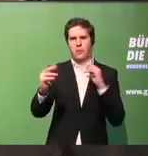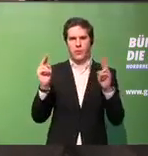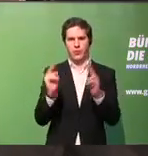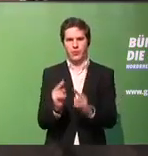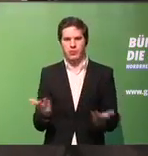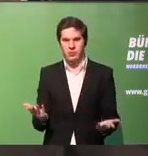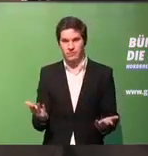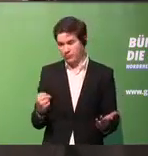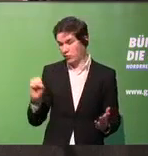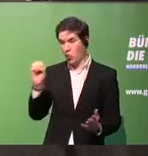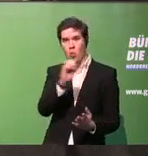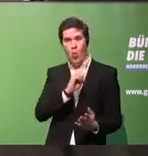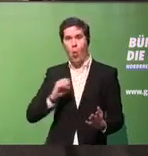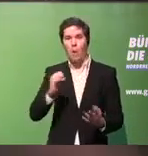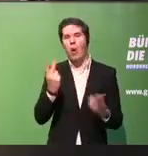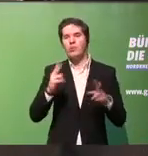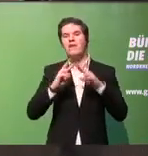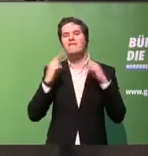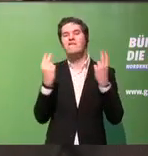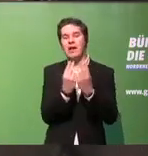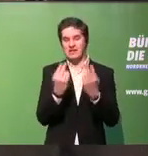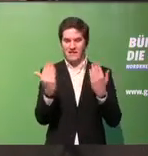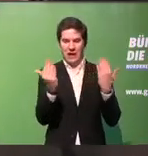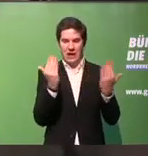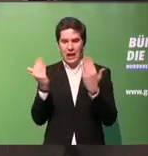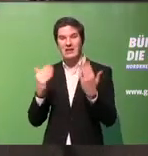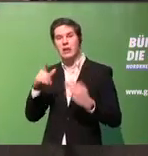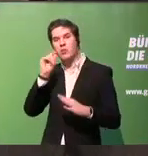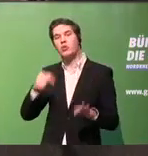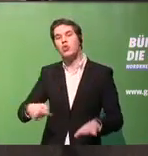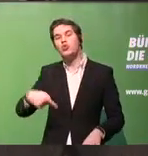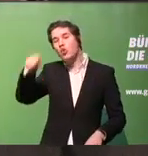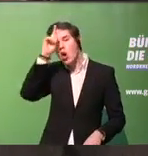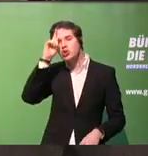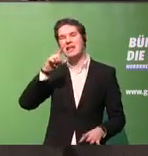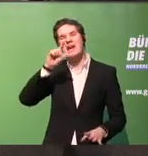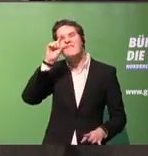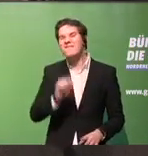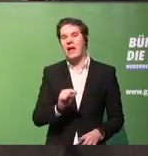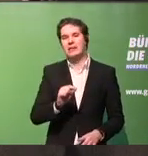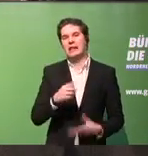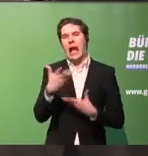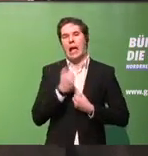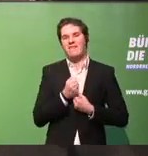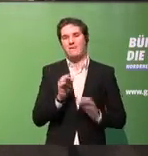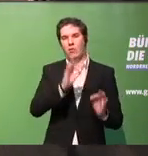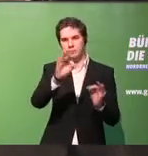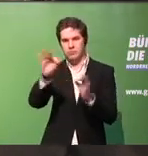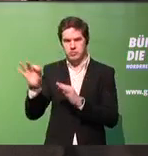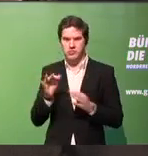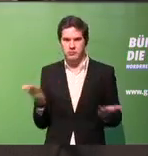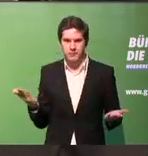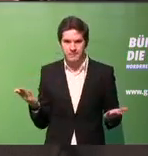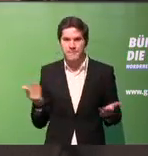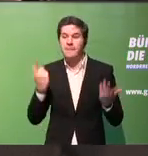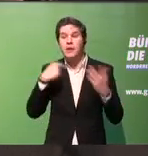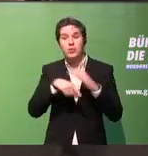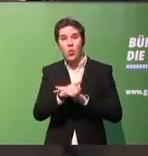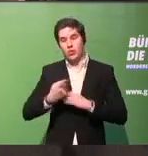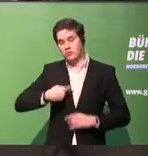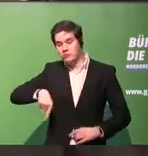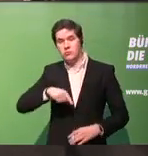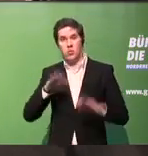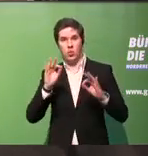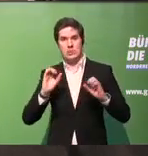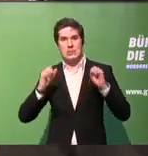im europäischen Vergleich oder im weltweiten Vergleich mit einer der geringsten HIV-Infektionsraten. Das liegt an der guten Arbeit, die geleistet wird,